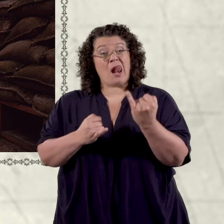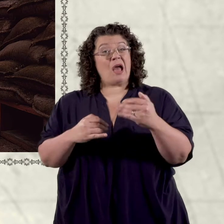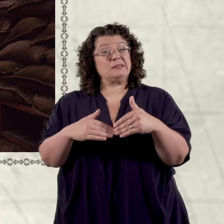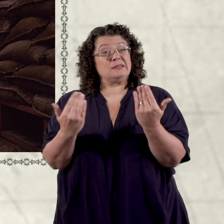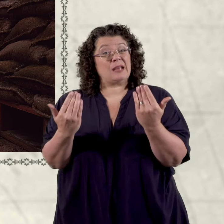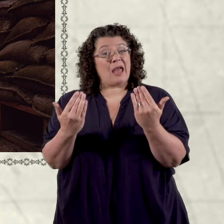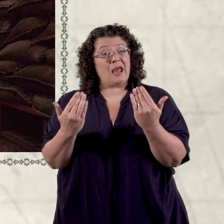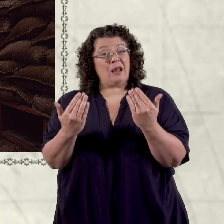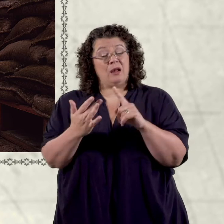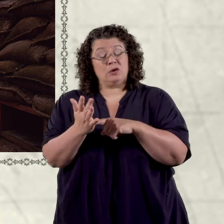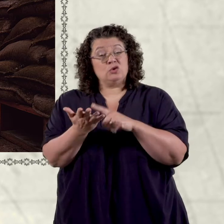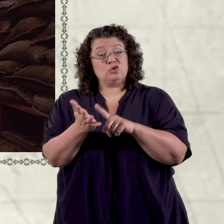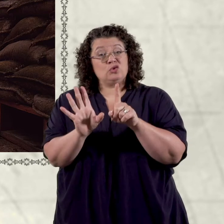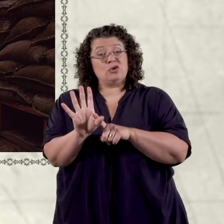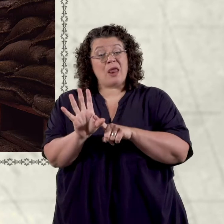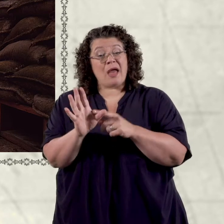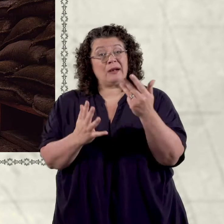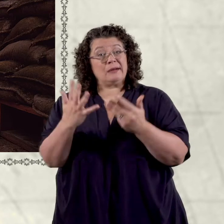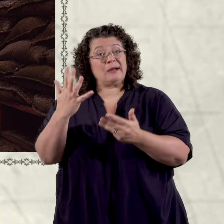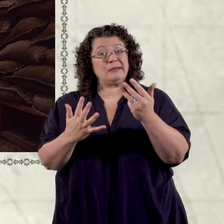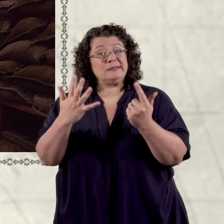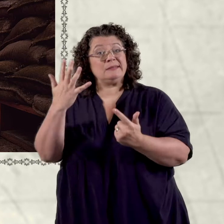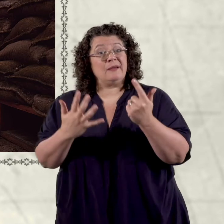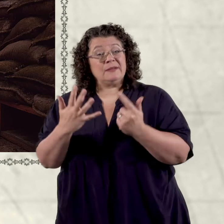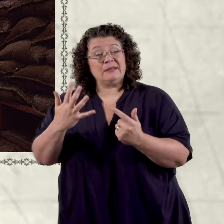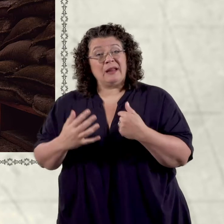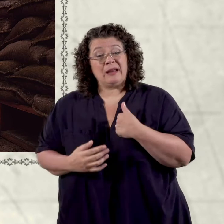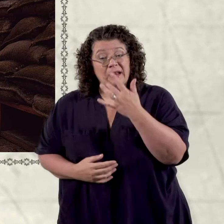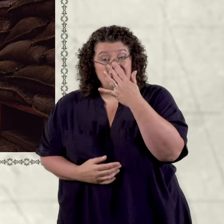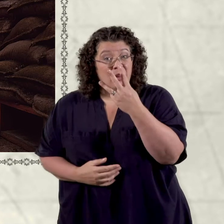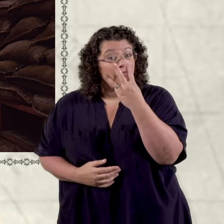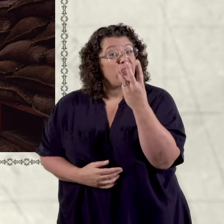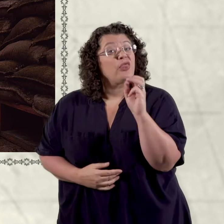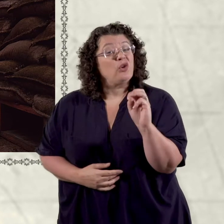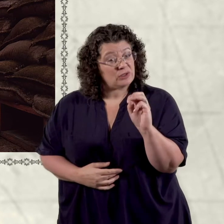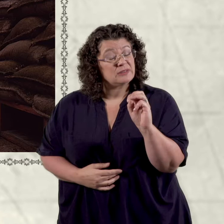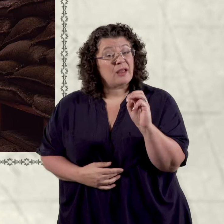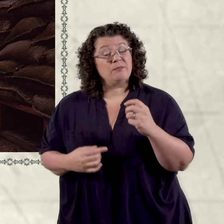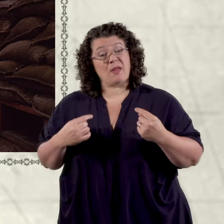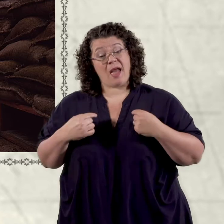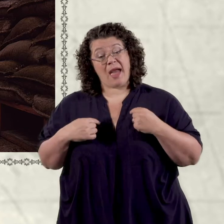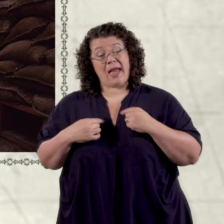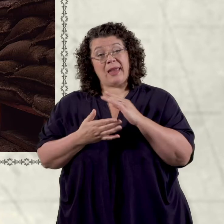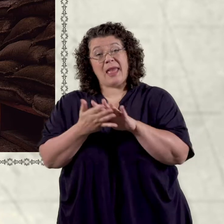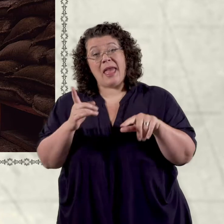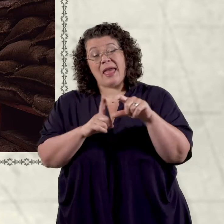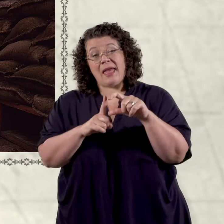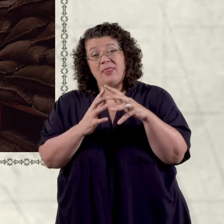Ar ddiwrnod olaf, mis Gorffennaf, 1917, yn 30